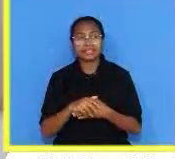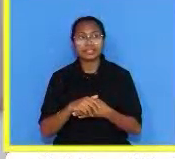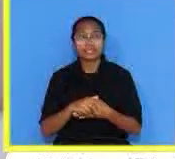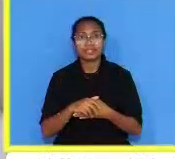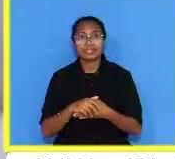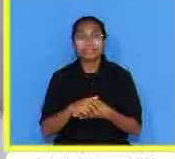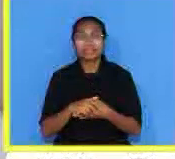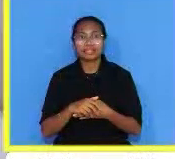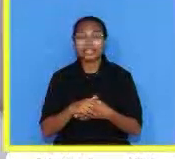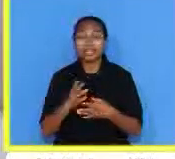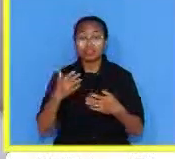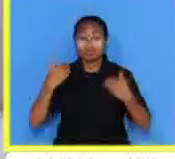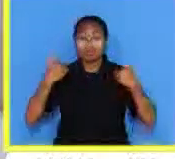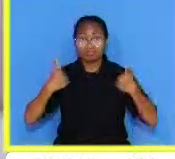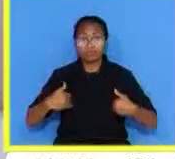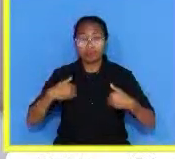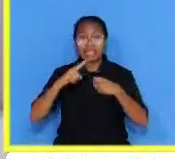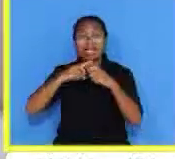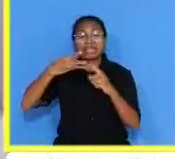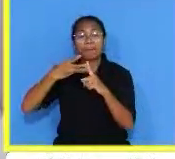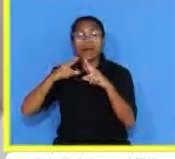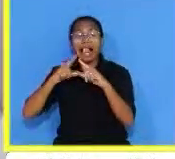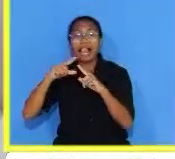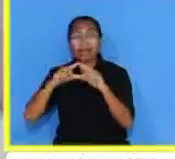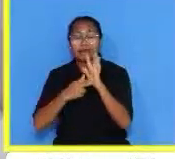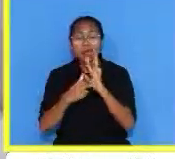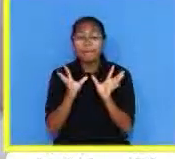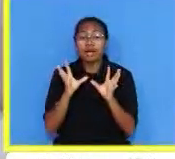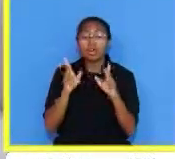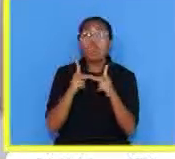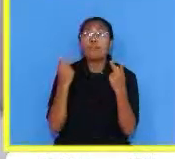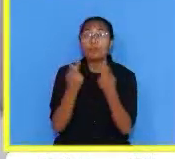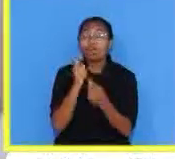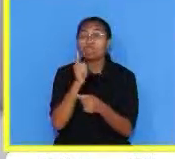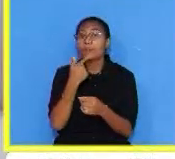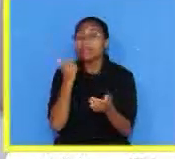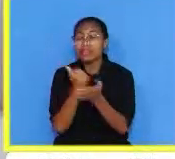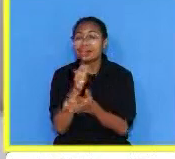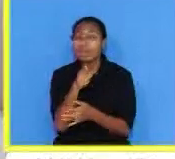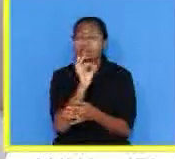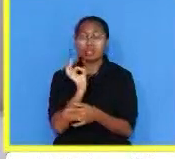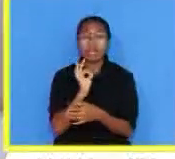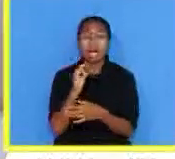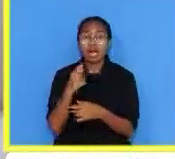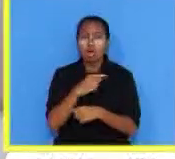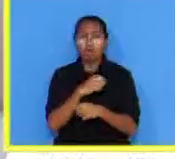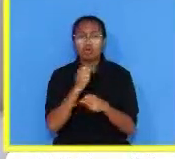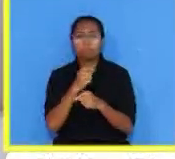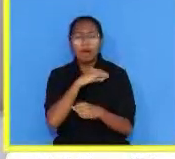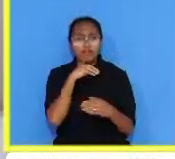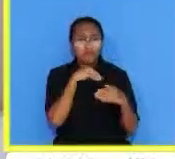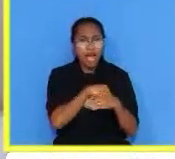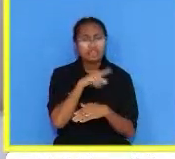itu adalah kekebalan berkelompok. Itu sangat penting karena tidak ada gunanya hanya kita